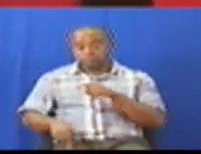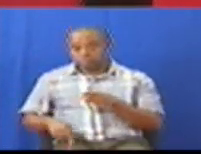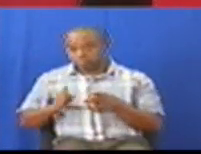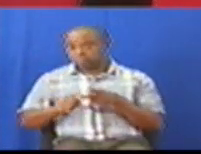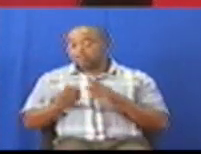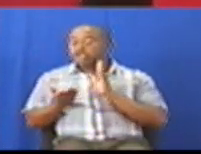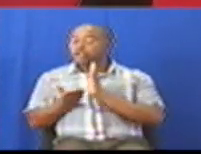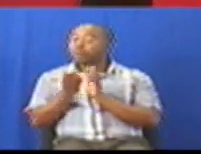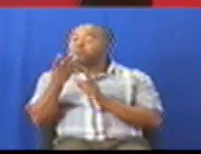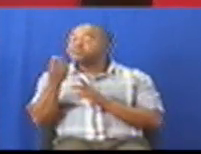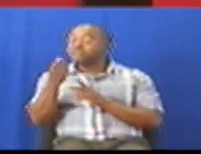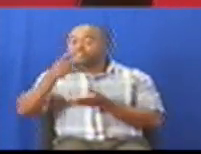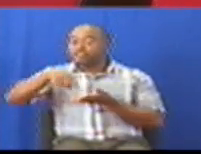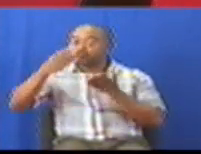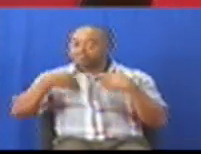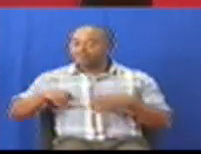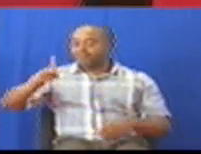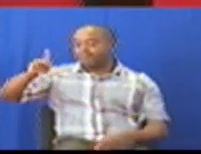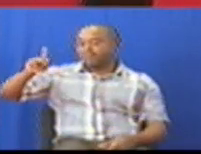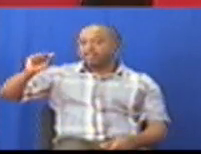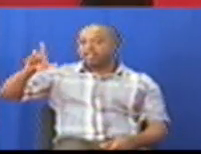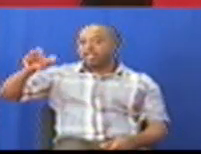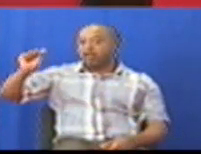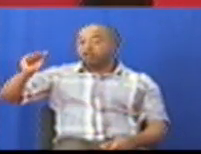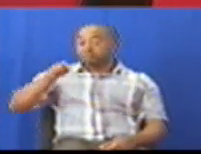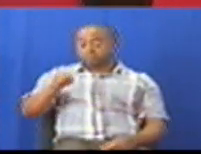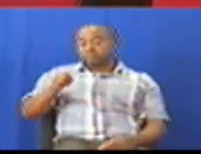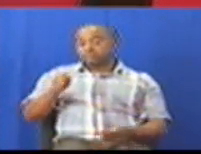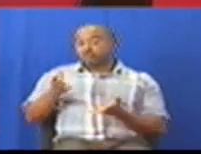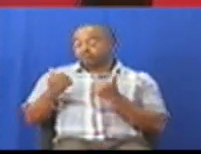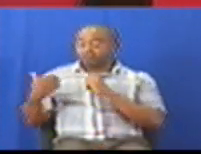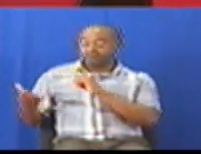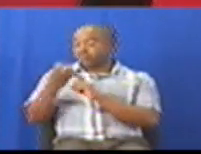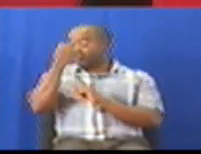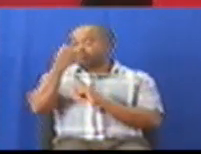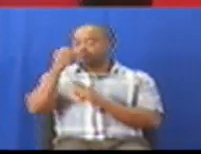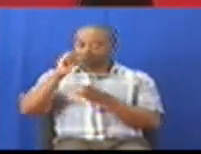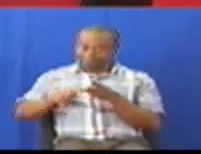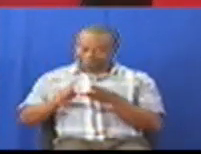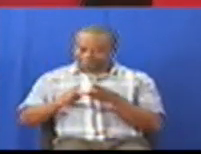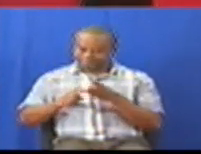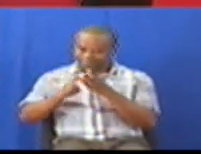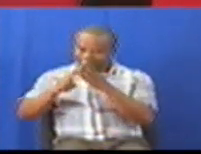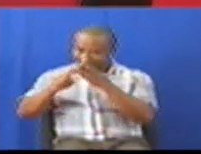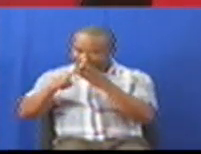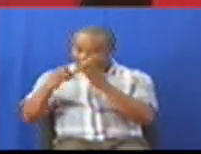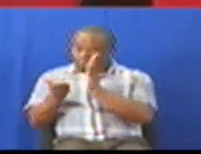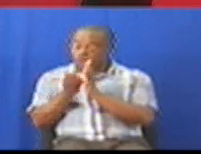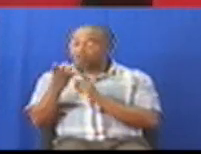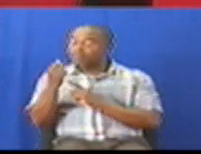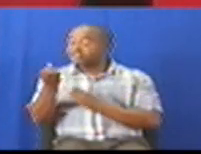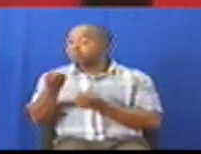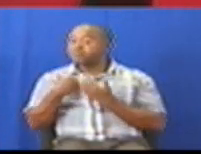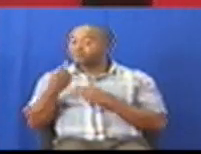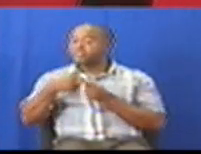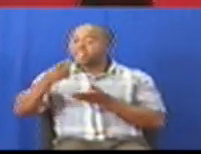cha afya cha Kala ili kiweze kufanikiwa. Naomba vile vile niweze kupata fedha katika kituo cha afya